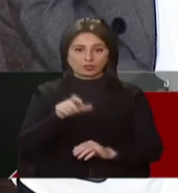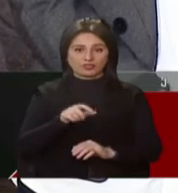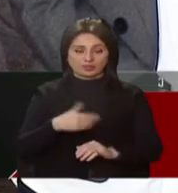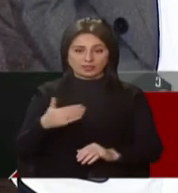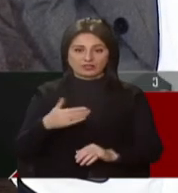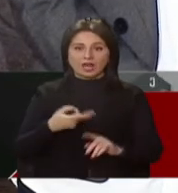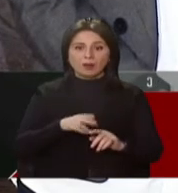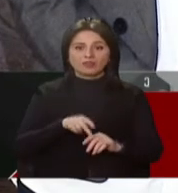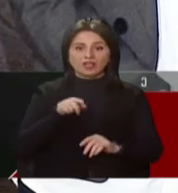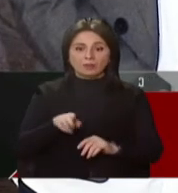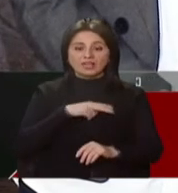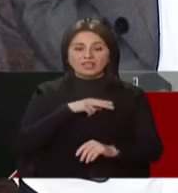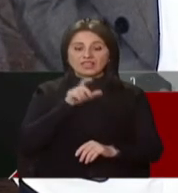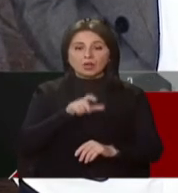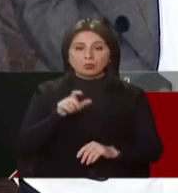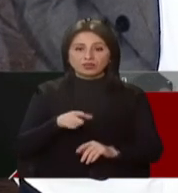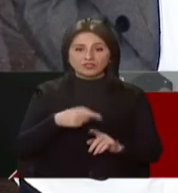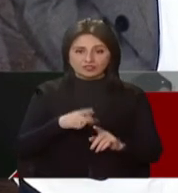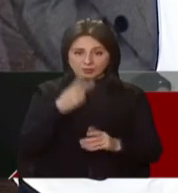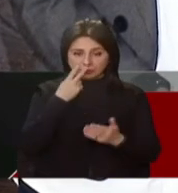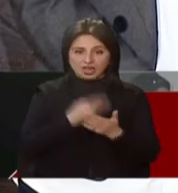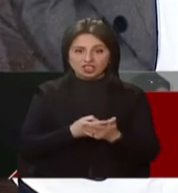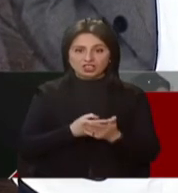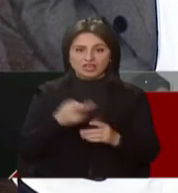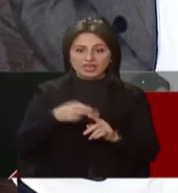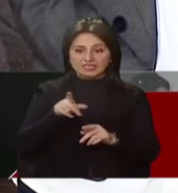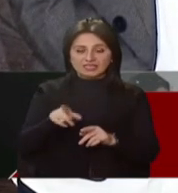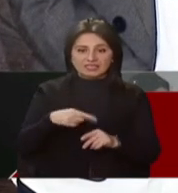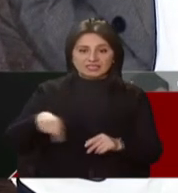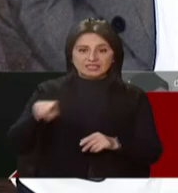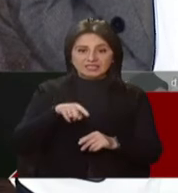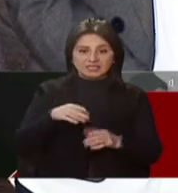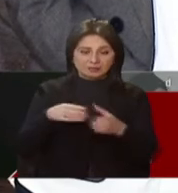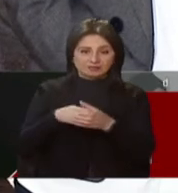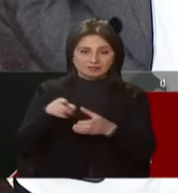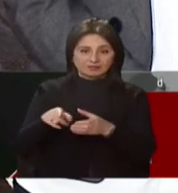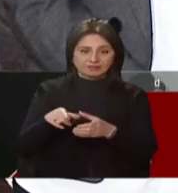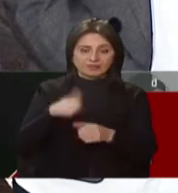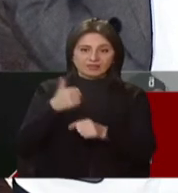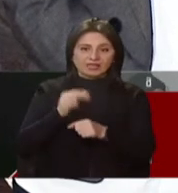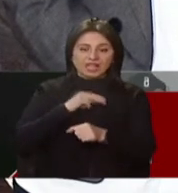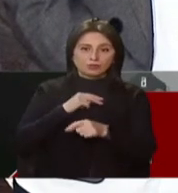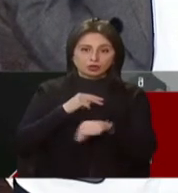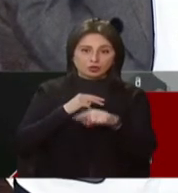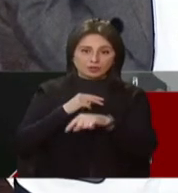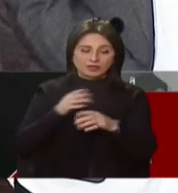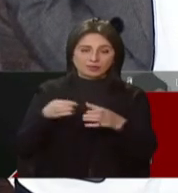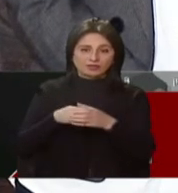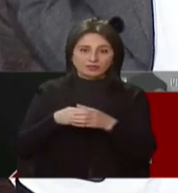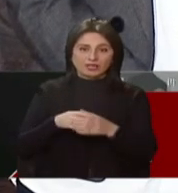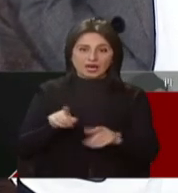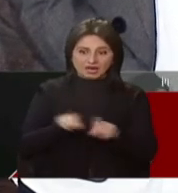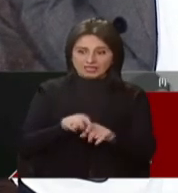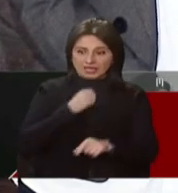მხრიდან. ამიტომ ამ დეპუტატებს მიაჩნდათ, რომ ეს აპარატი და ეს აპარატის თანამშრომლები, რადგანაც